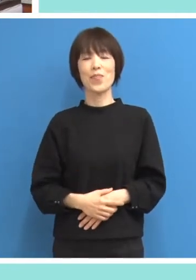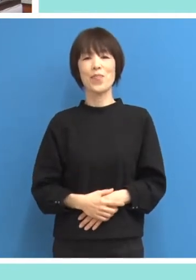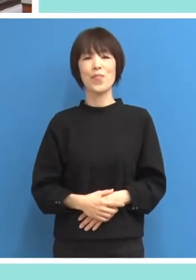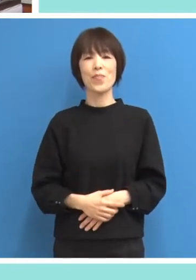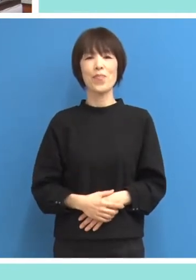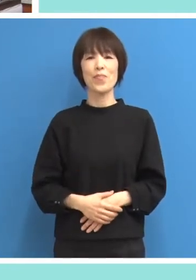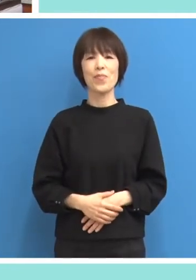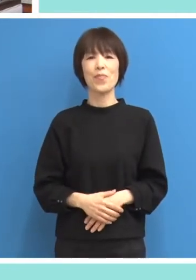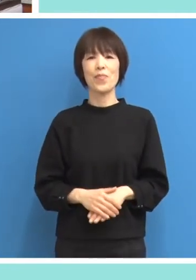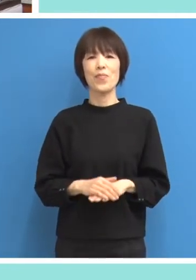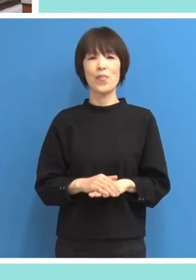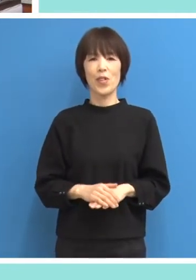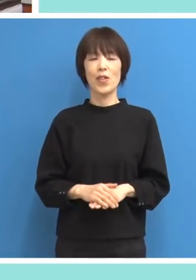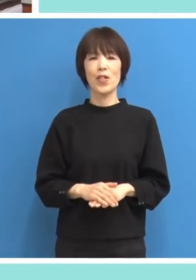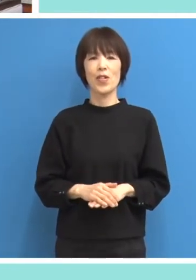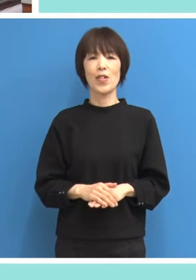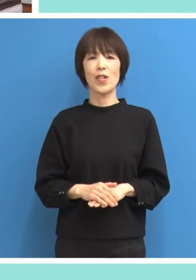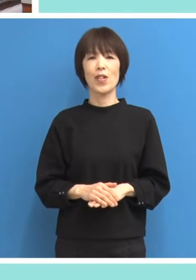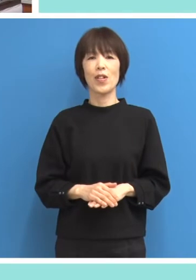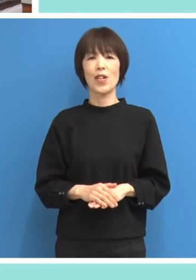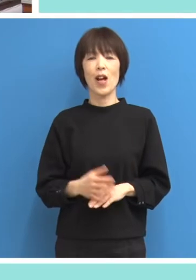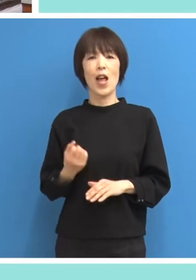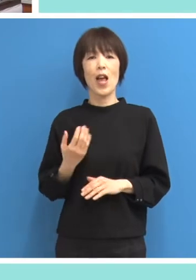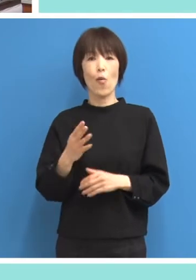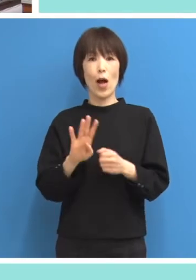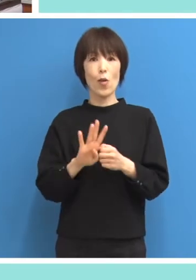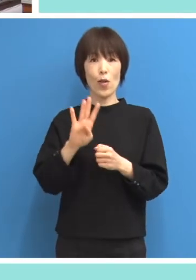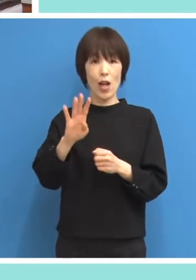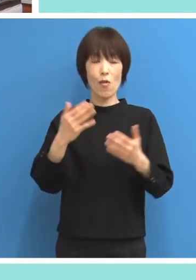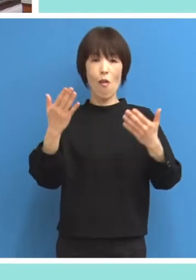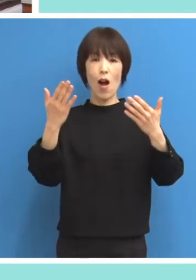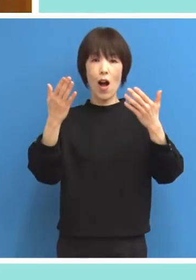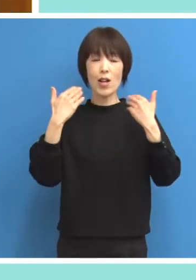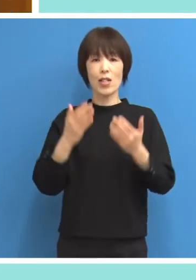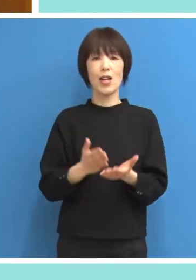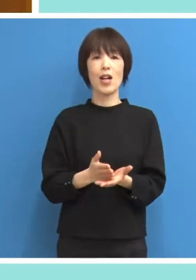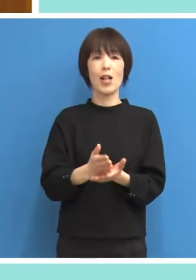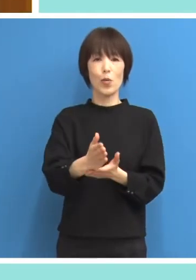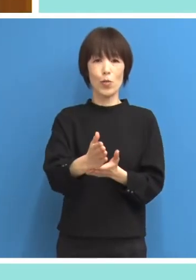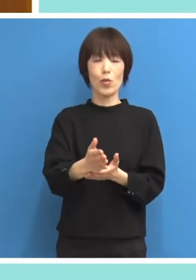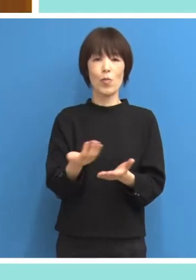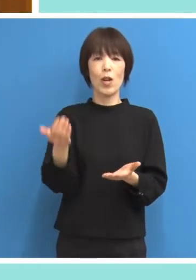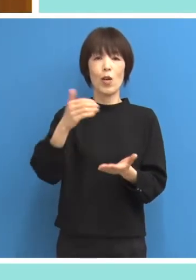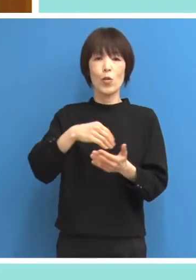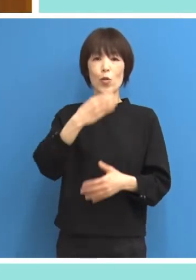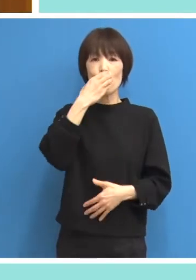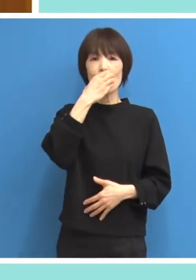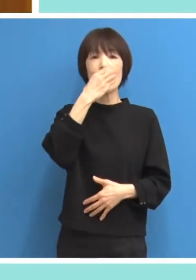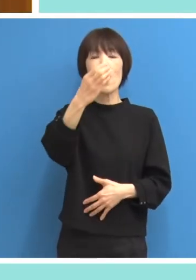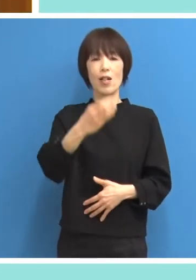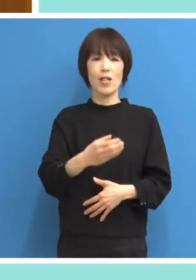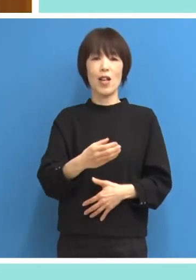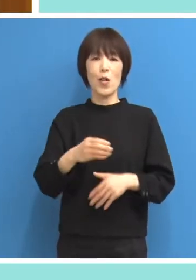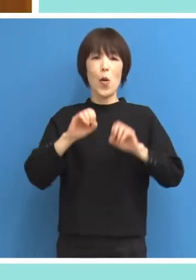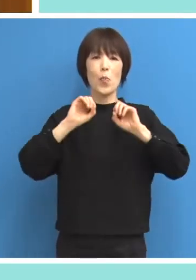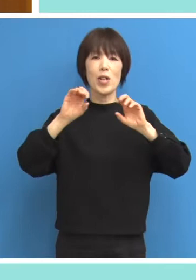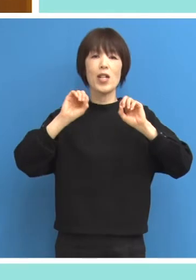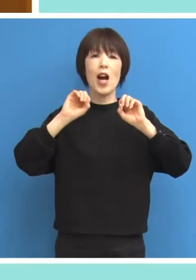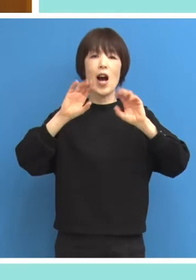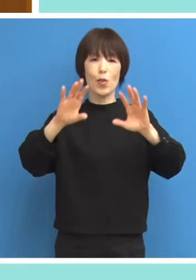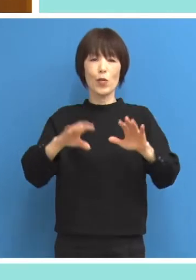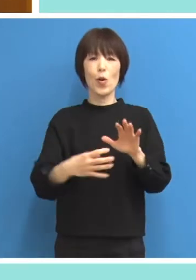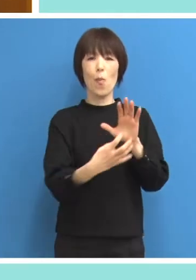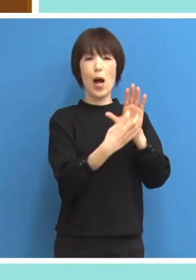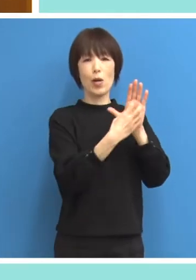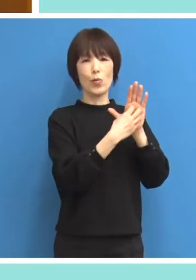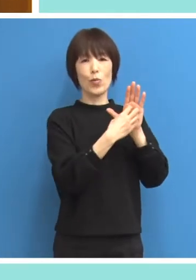かったです、本当に。 その中で令和4年秋に開業する九州新幹線西九州ルートを PR するロ